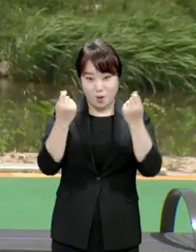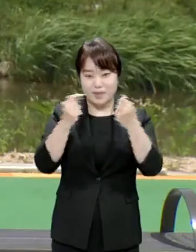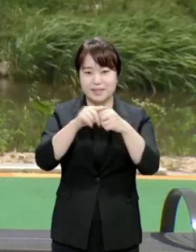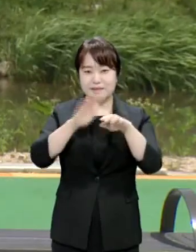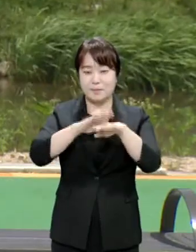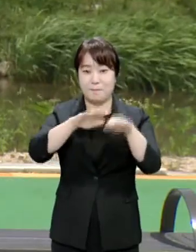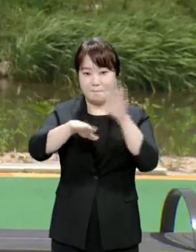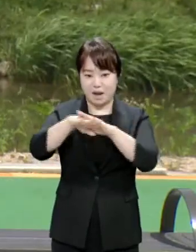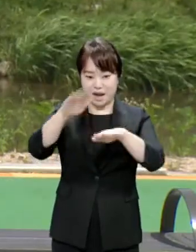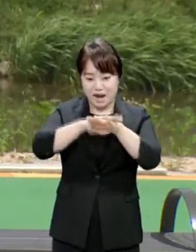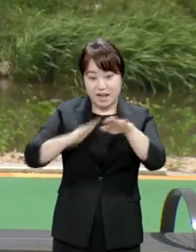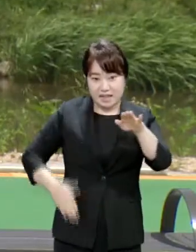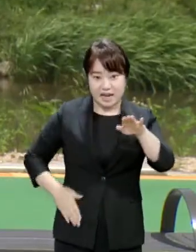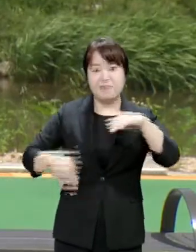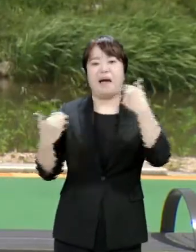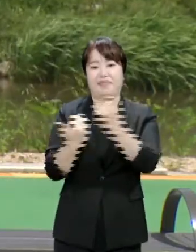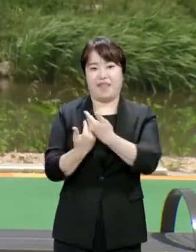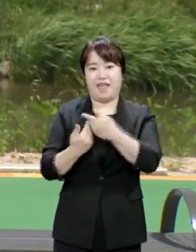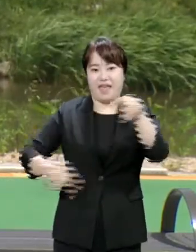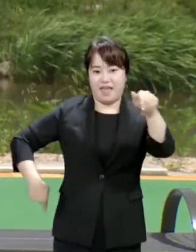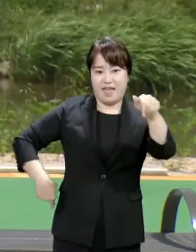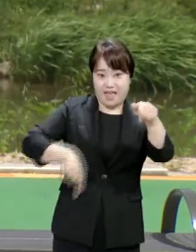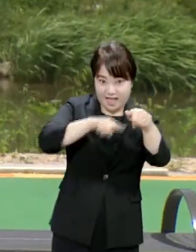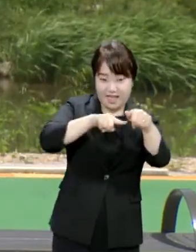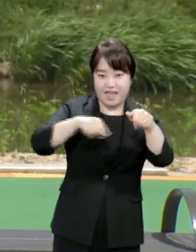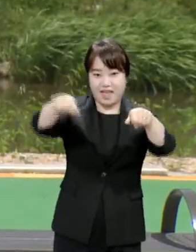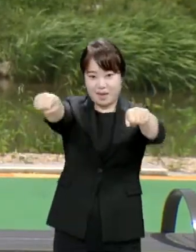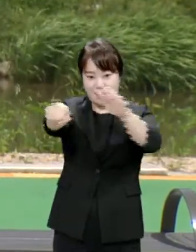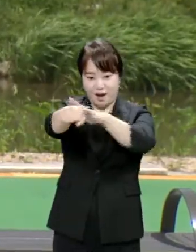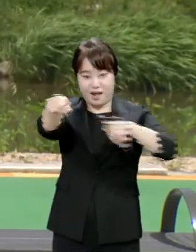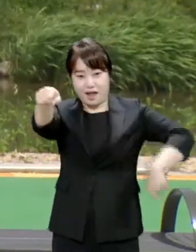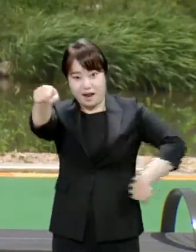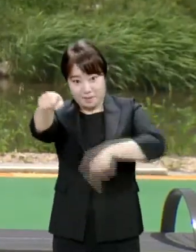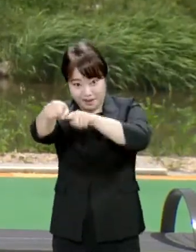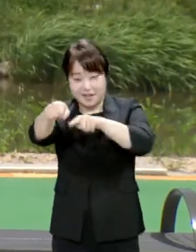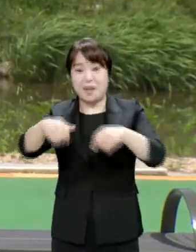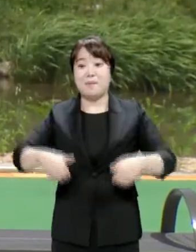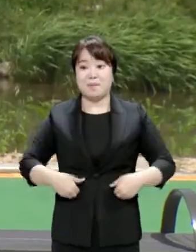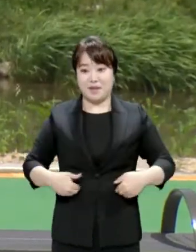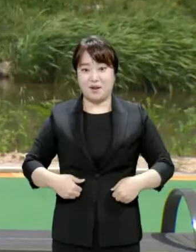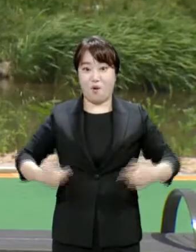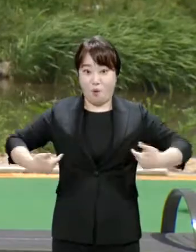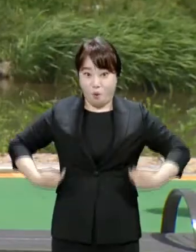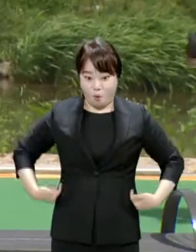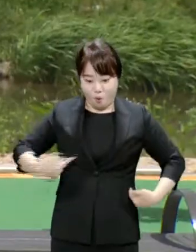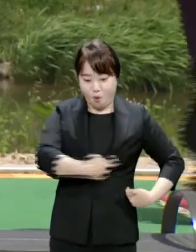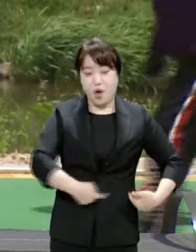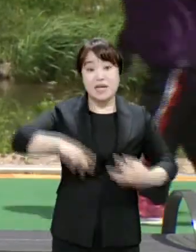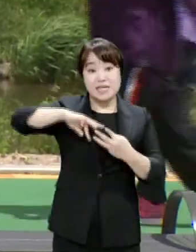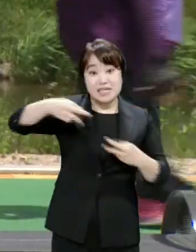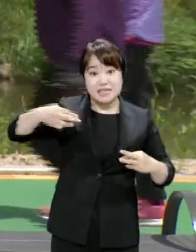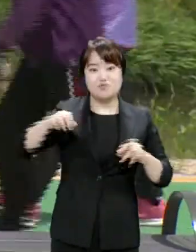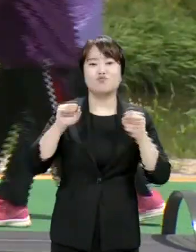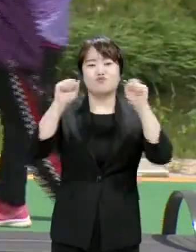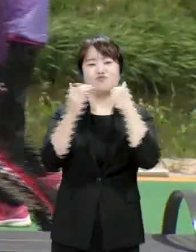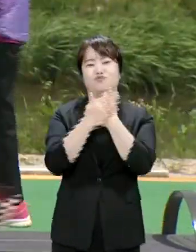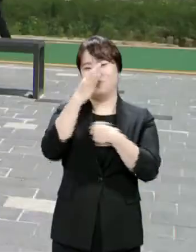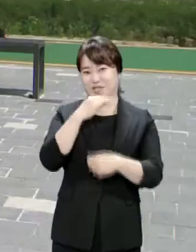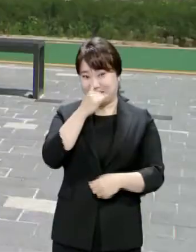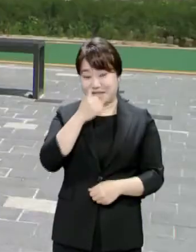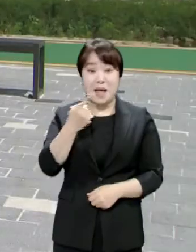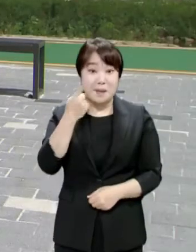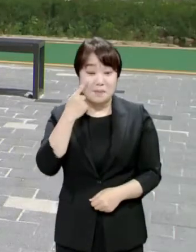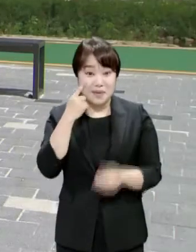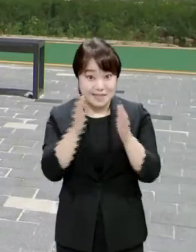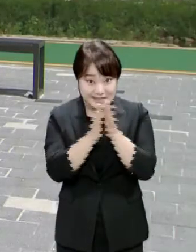올려주시는 동작입니다. 자, 이 동작은 외복사근에 효과가 있는 동작이기 때문에 이거를 한번 같이 한번 해보도록